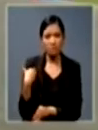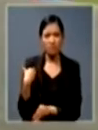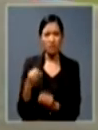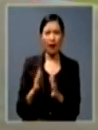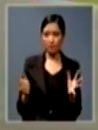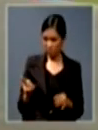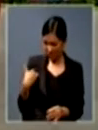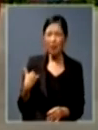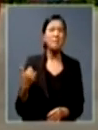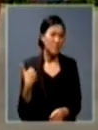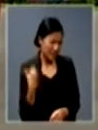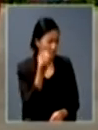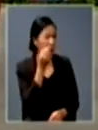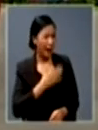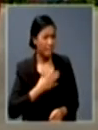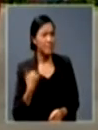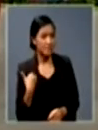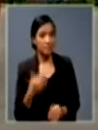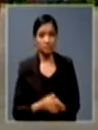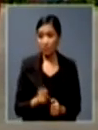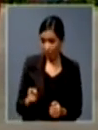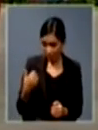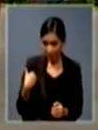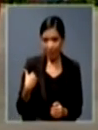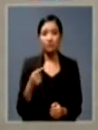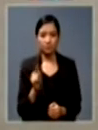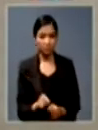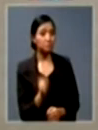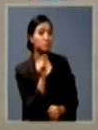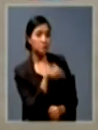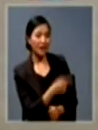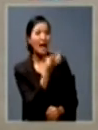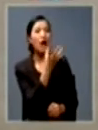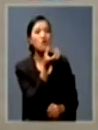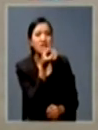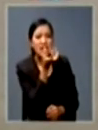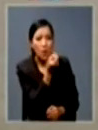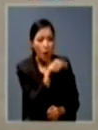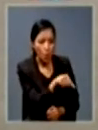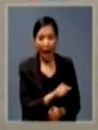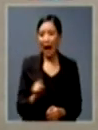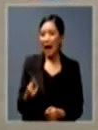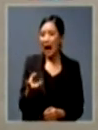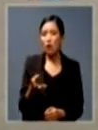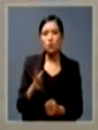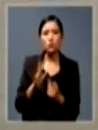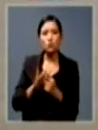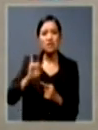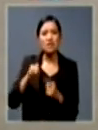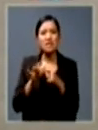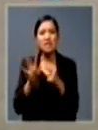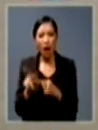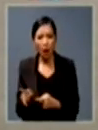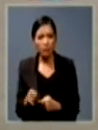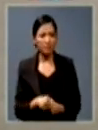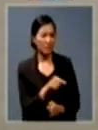ขนาดนั้น มีที่บ้านดิฉันนี่ล่ะค่ะม ี นาสอง ทุ่งทุ่งนึงปลูกข้าวเหนียวเอาไว้กินทุ่งนึงปลูกข้าวเจ้าเอาไว้ขายไอ้ข้าวเหนียวเวลาปลูก